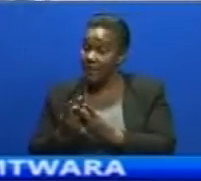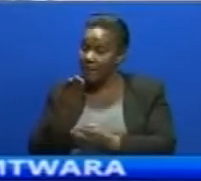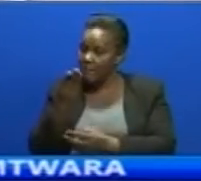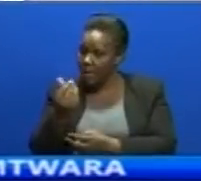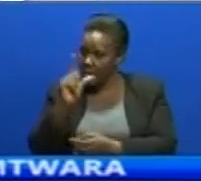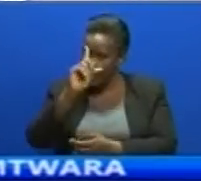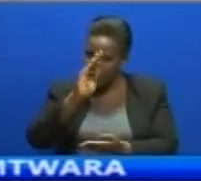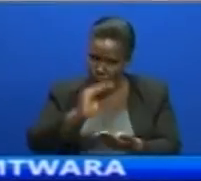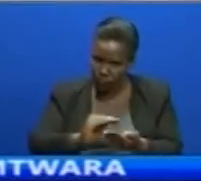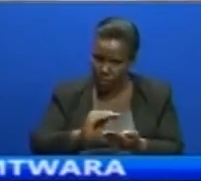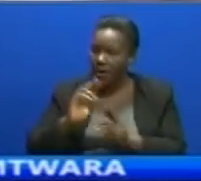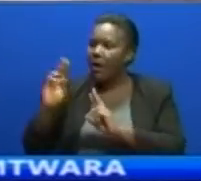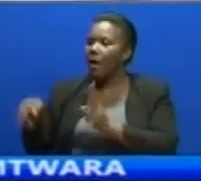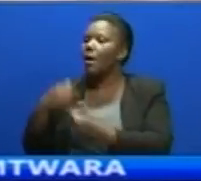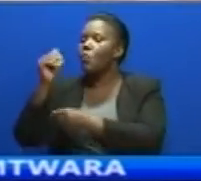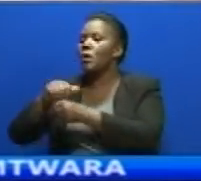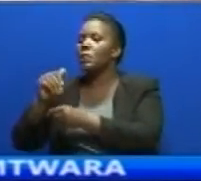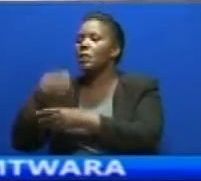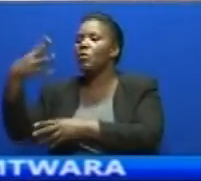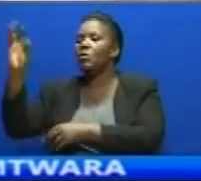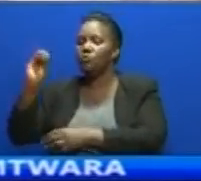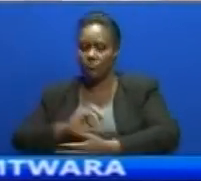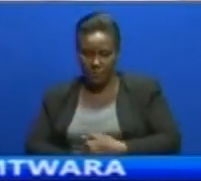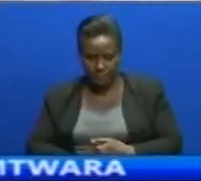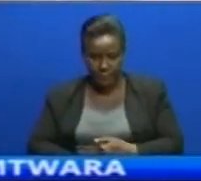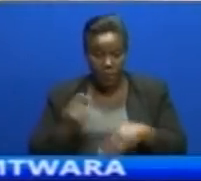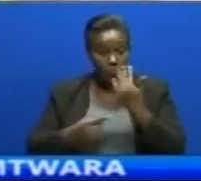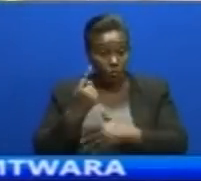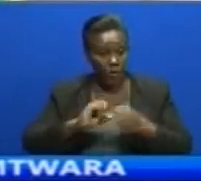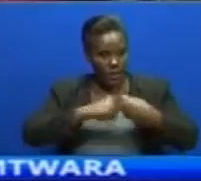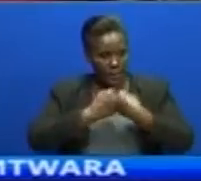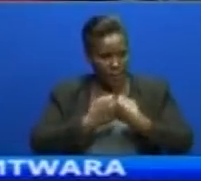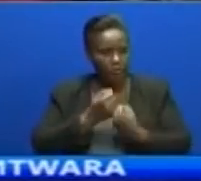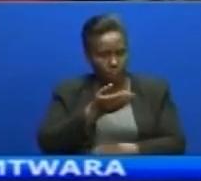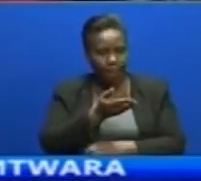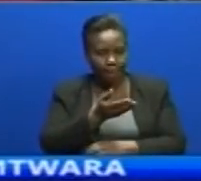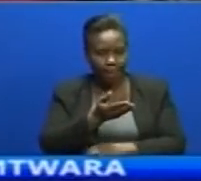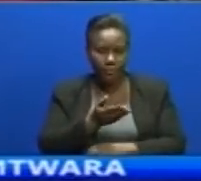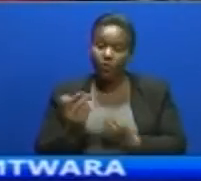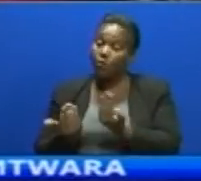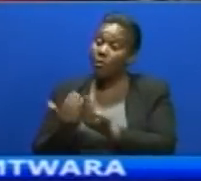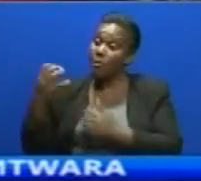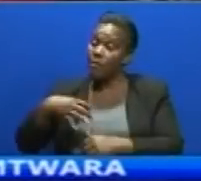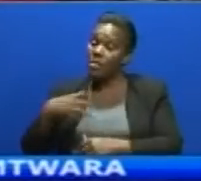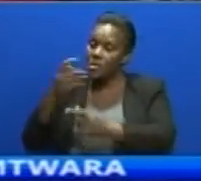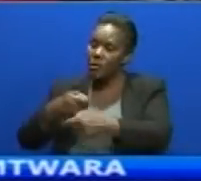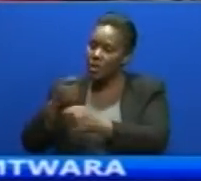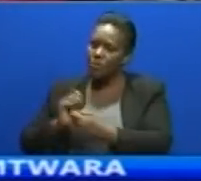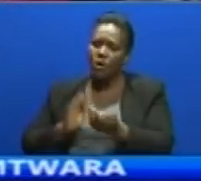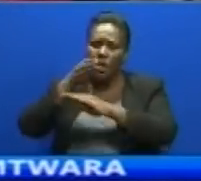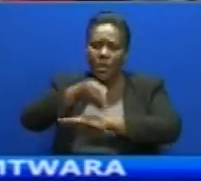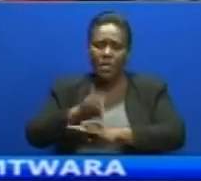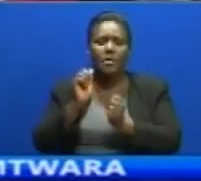kuacha kununua hizo korosho. Kutokana na changamoto hiyo, madiwani hawa wamemwomba waziri wa kilimo kuingilia kati